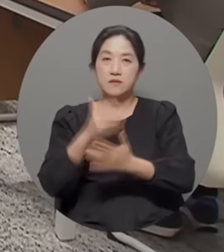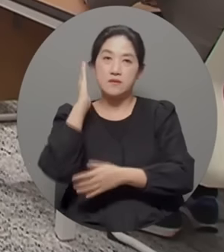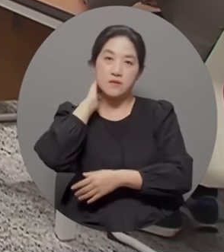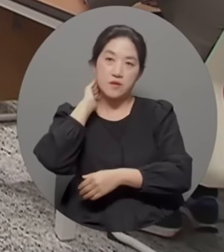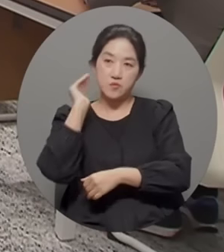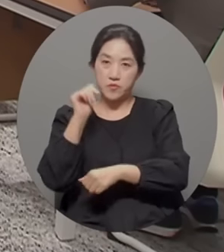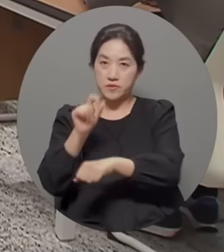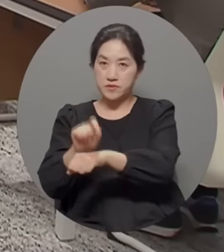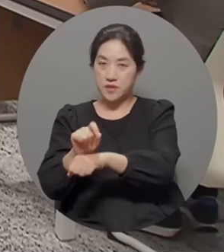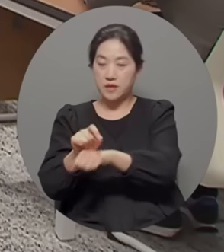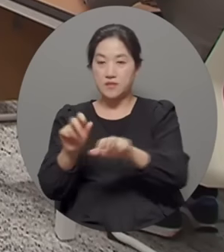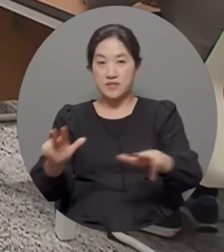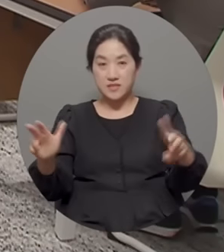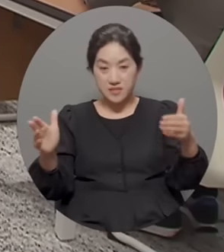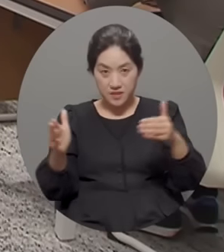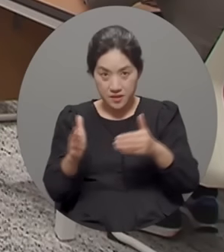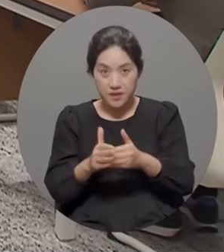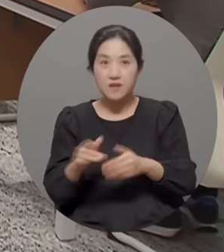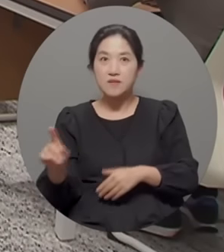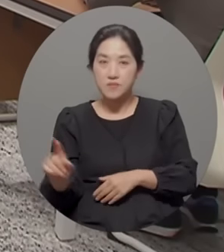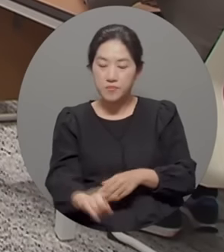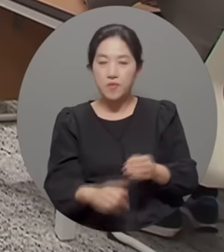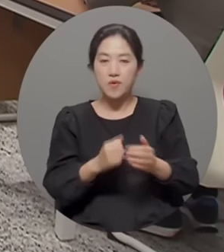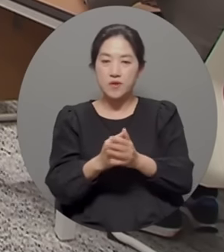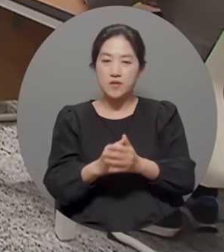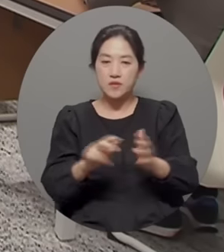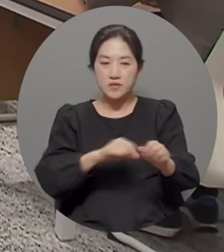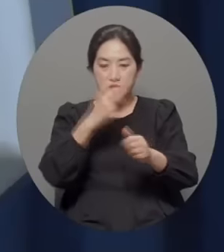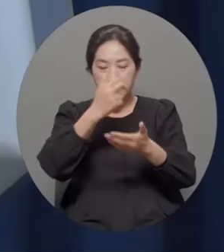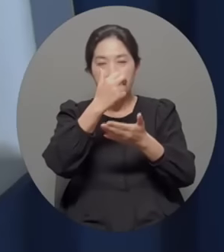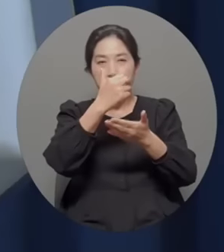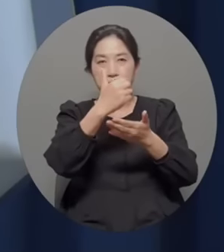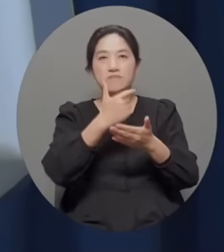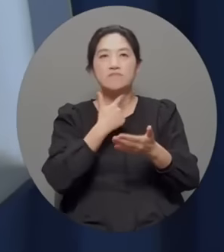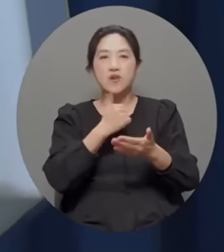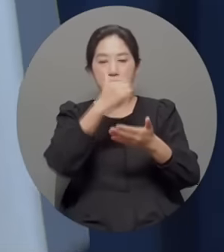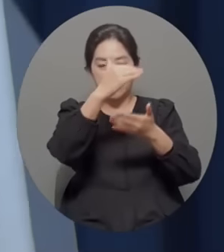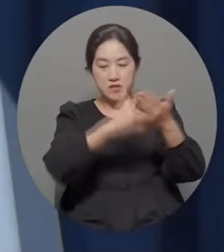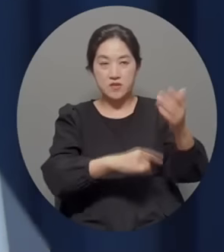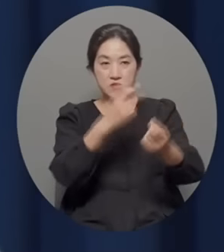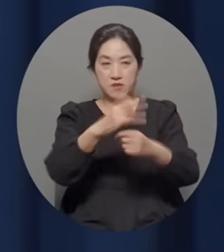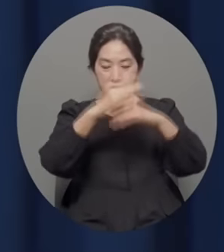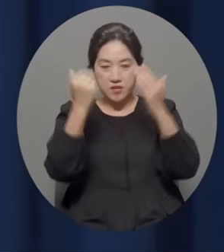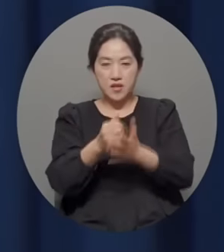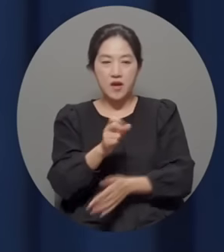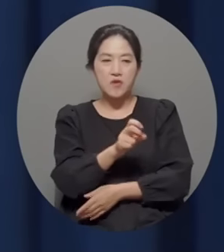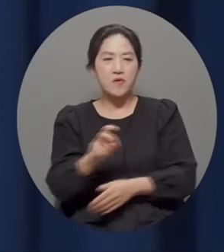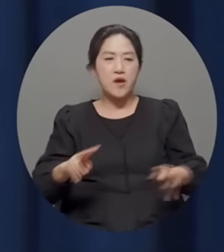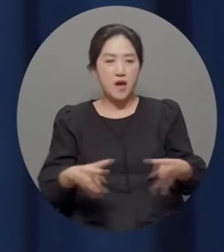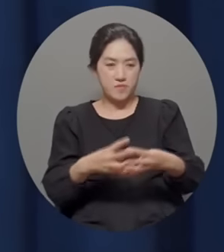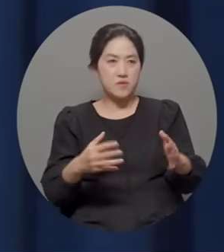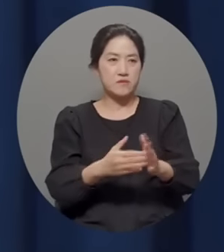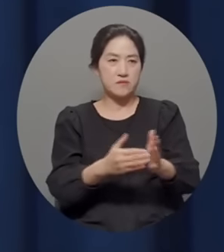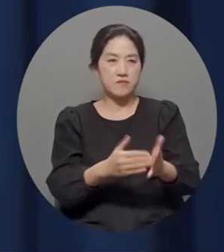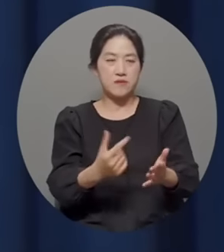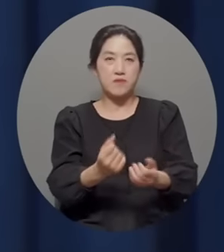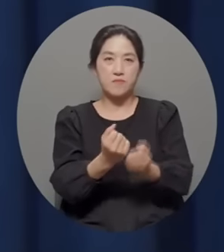대통령실은 지금까지 꾸려졌던 13번 특검 모두 여야 합의에 따라 처리됐다고 설명했습니다.